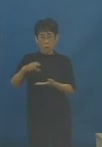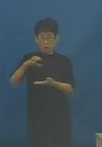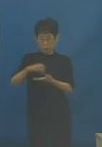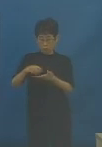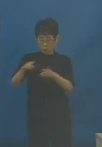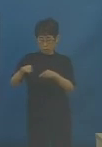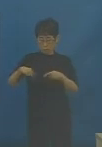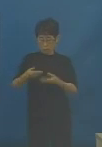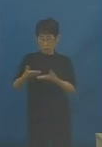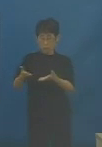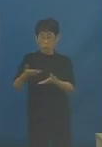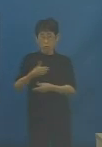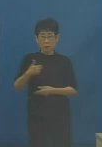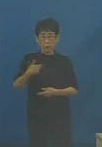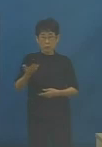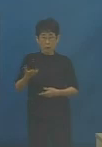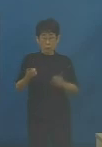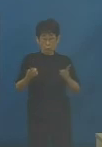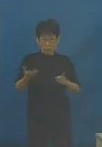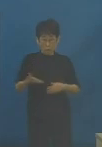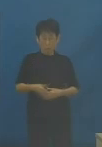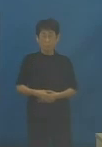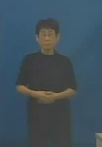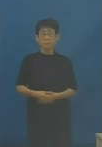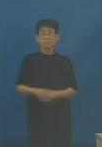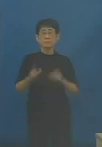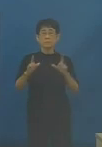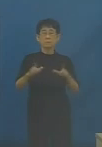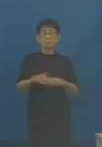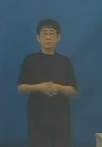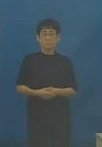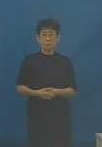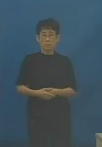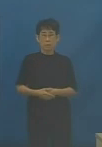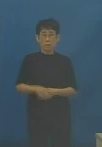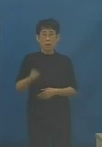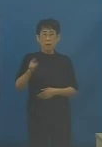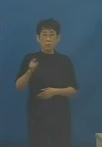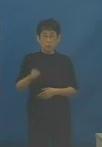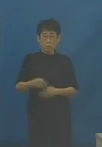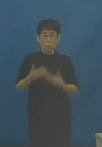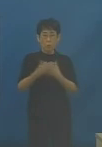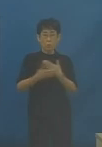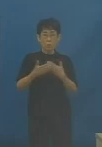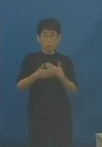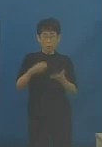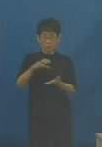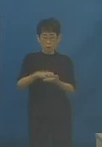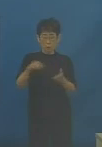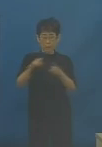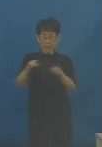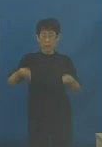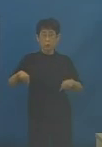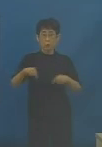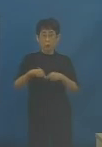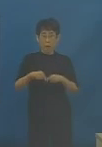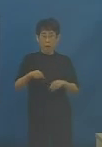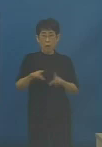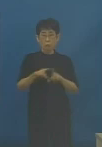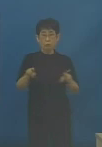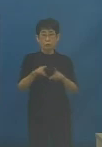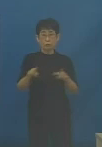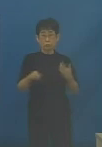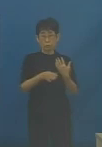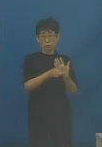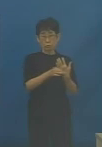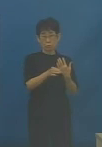しょうか。 そもそも療養証明書は保険屋さんが判断するものです。で保険屋さんがこれで保